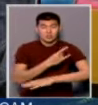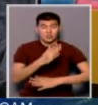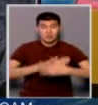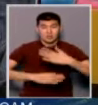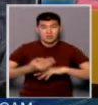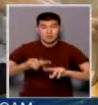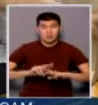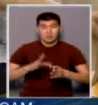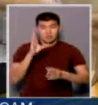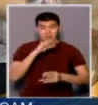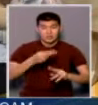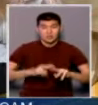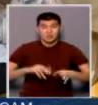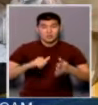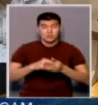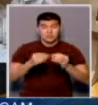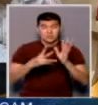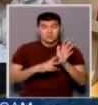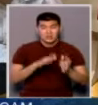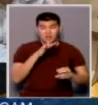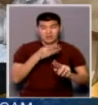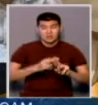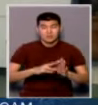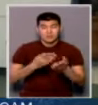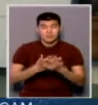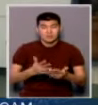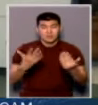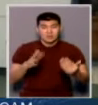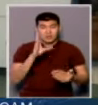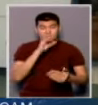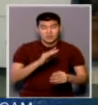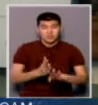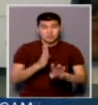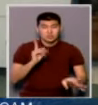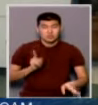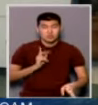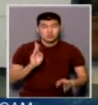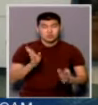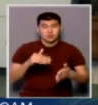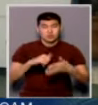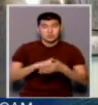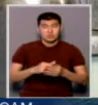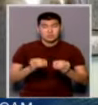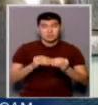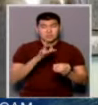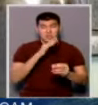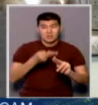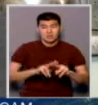ограниченными возможностями достиг совершеннолетия. До этого времени они могли ждать очереди только до 10 лет.